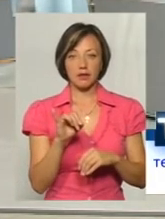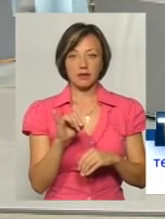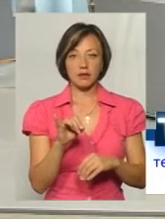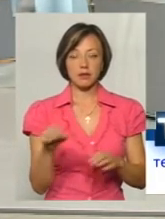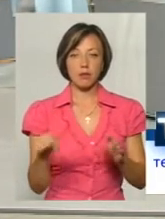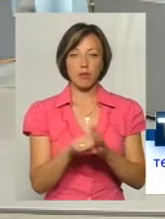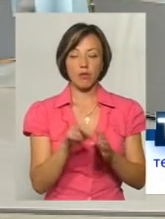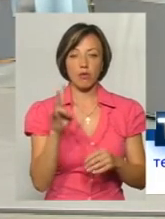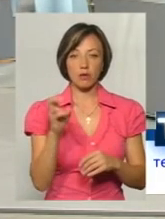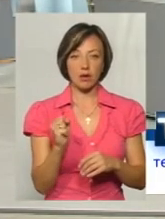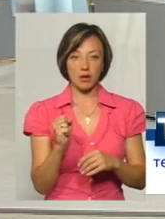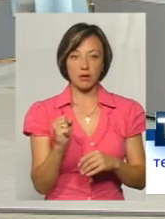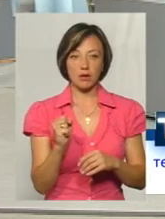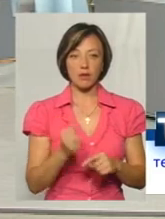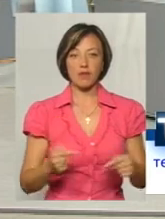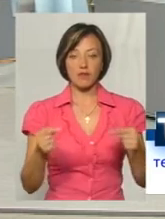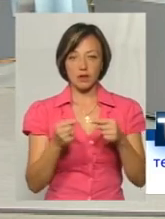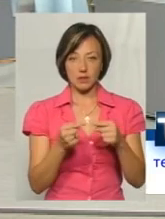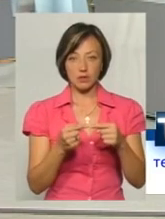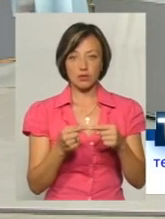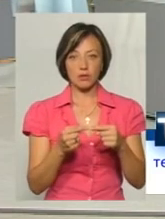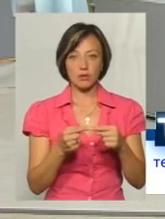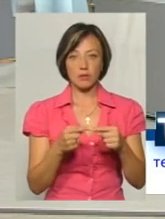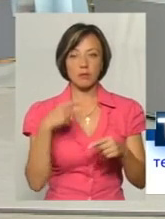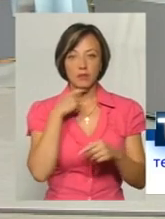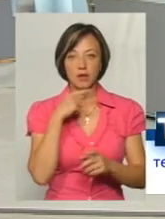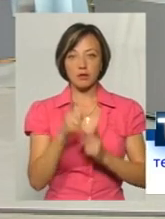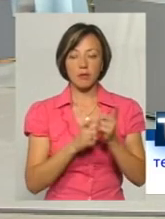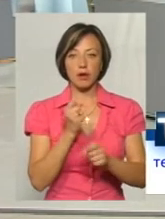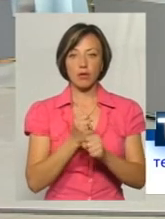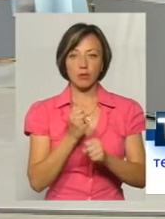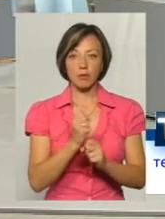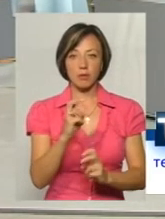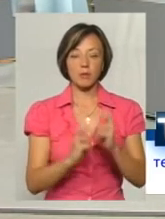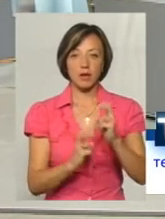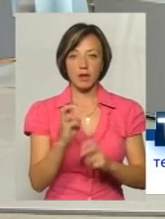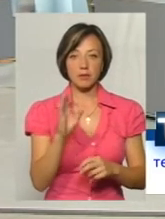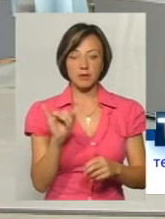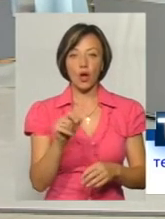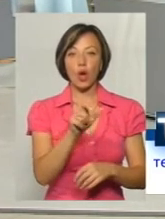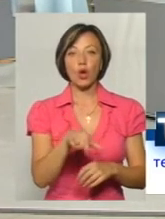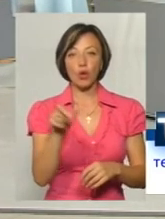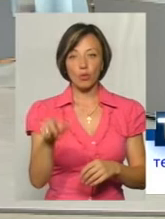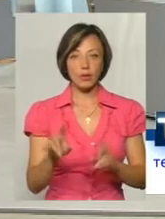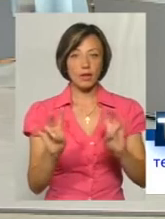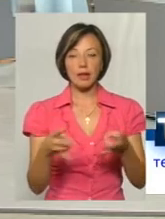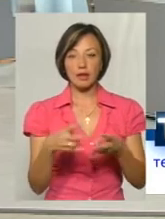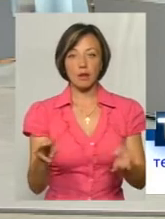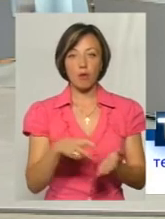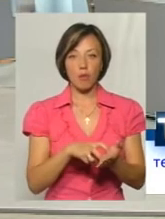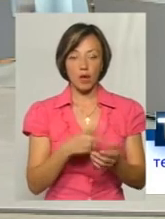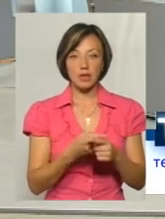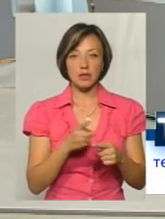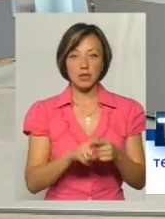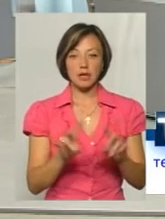забою на відповідно визначеному м'ясопереробному підприємстві. Людям вже ж не треба боятися цього,